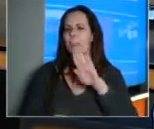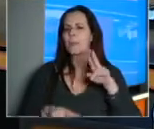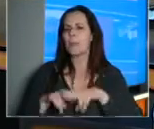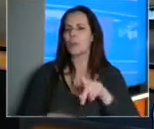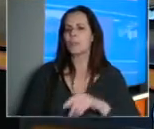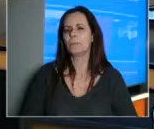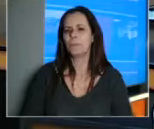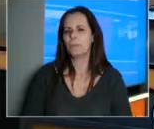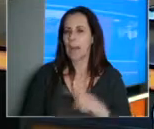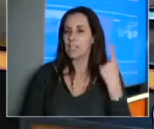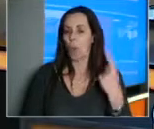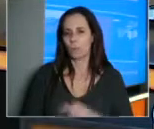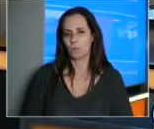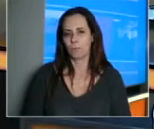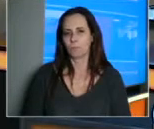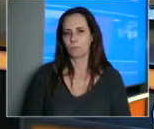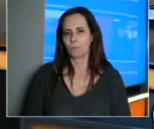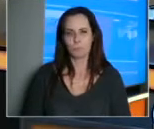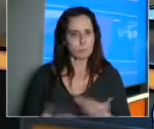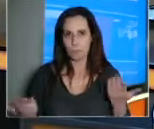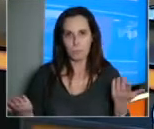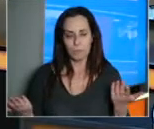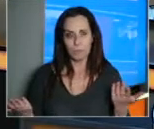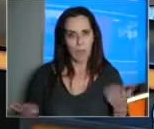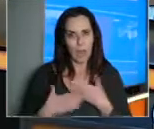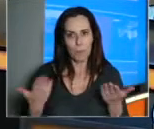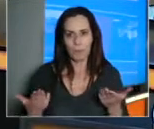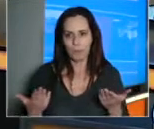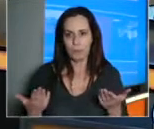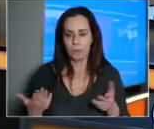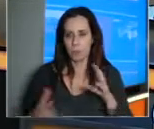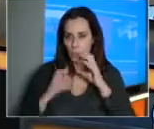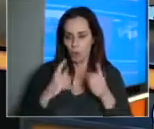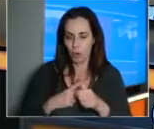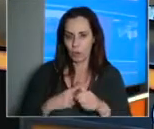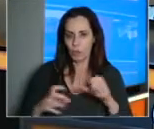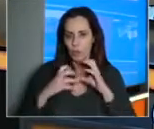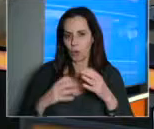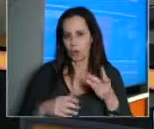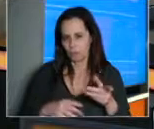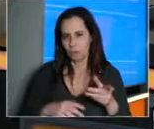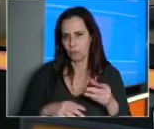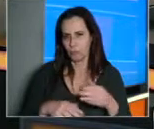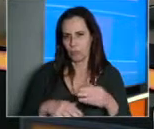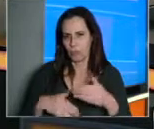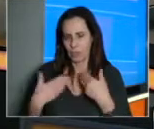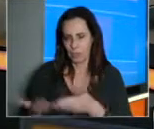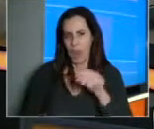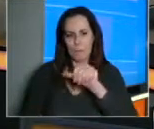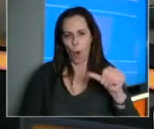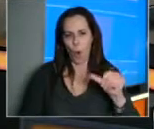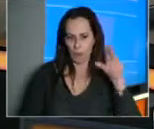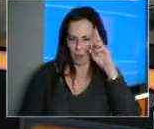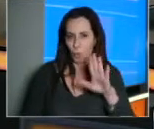אצלו בשלב הזה? כרגע אין לו הרבה מה להשאיר, יש לו את... להשאיר תקשורת, אבל לא... כן, תקשורת כנראה למקורבו אמיר